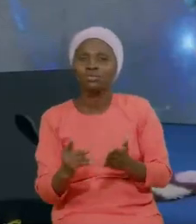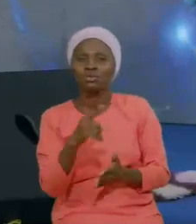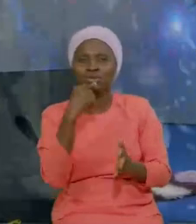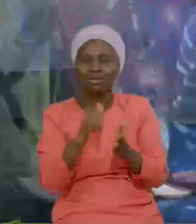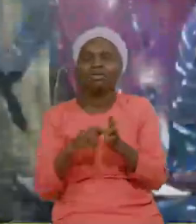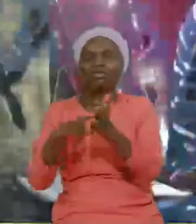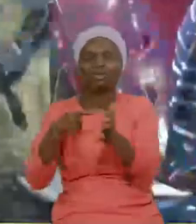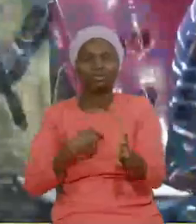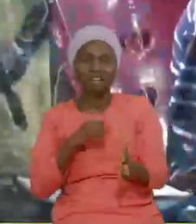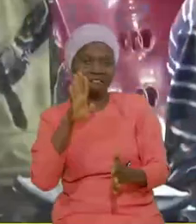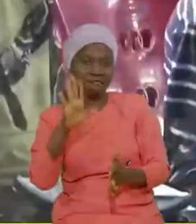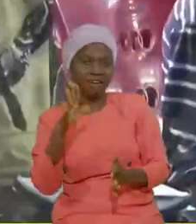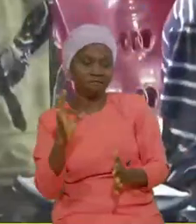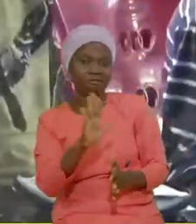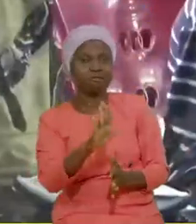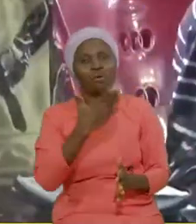soulard.